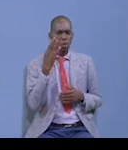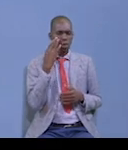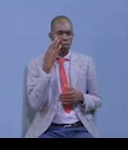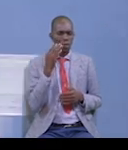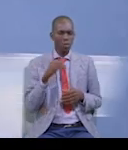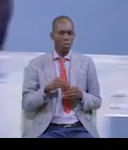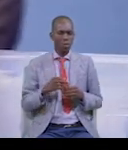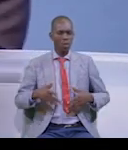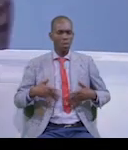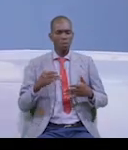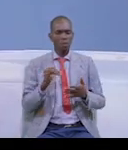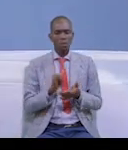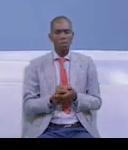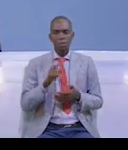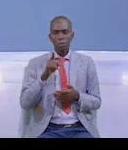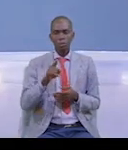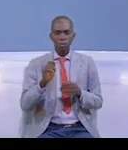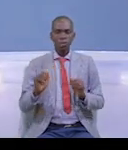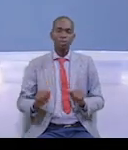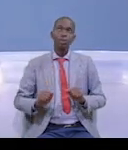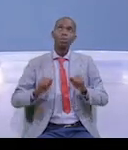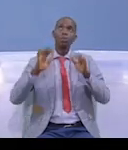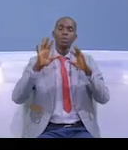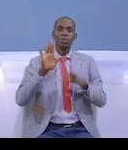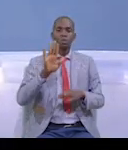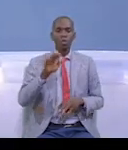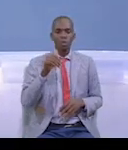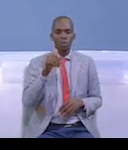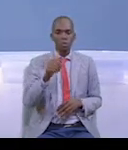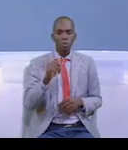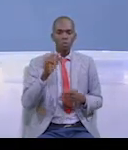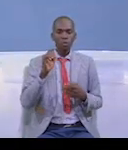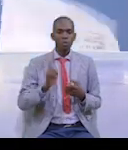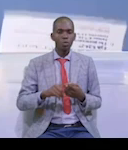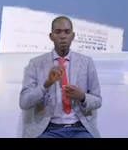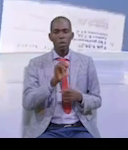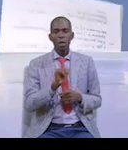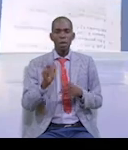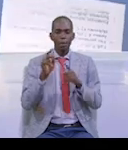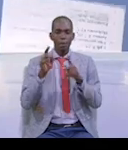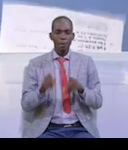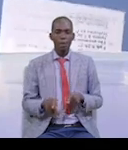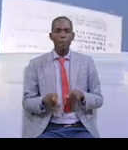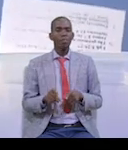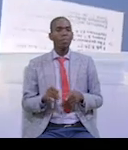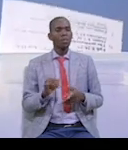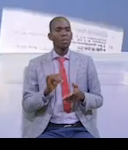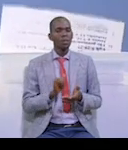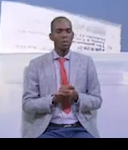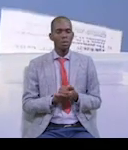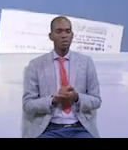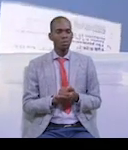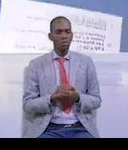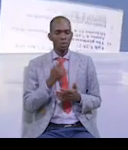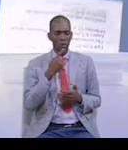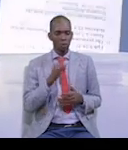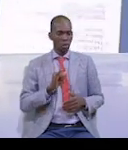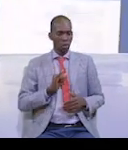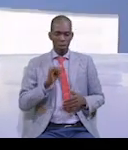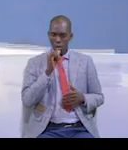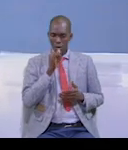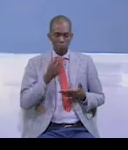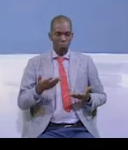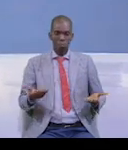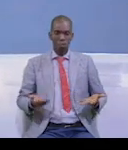గమనించారా, you surrender yourself to a person, I'm here to serve you. మిమ్మును మీరు